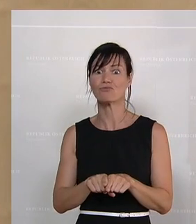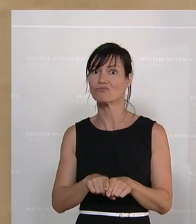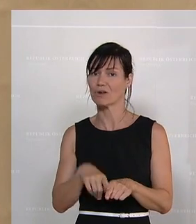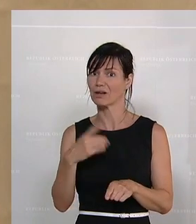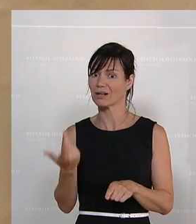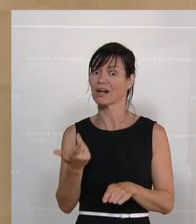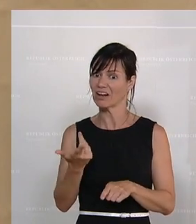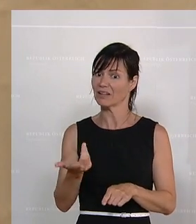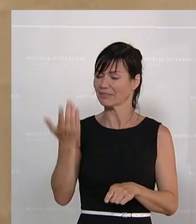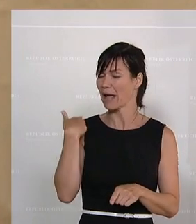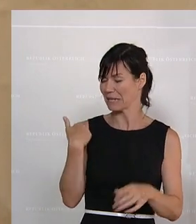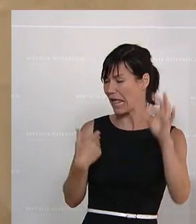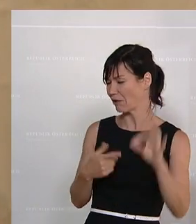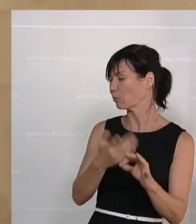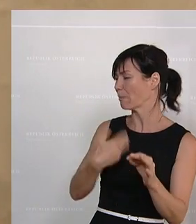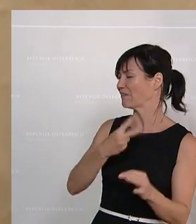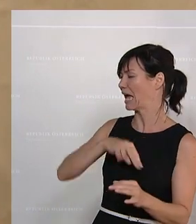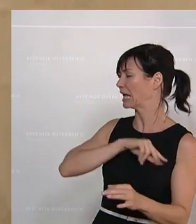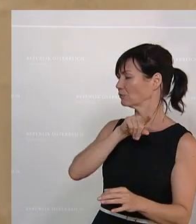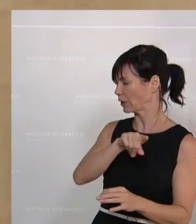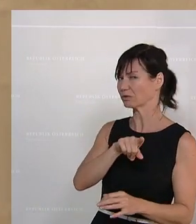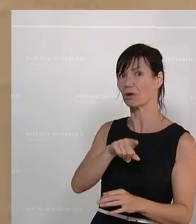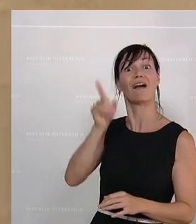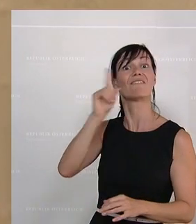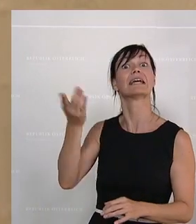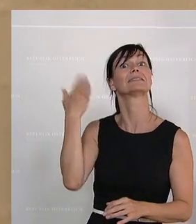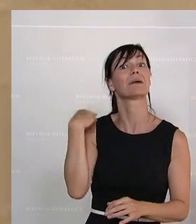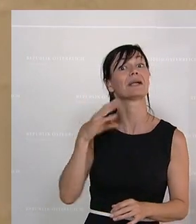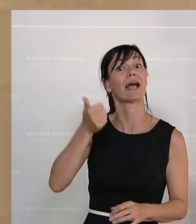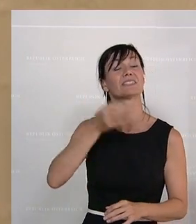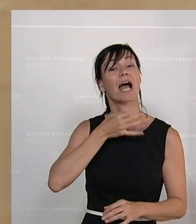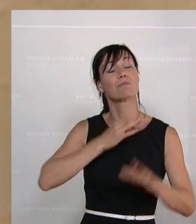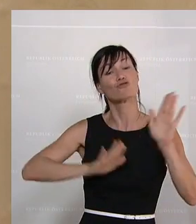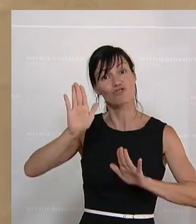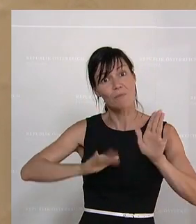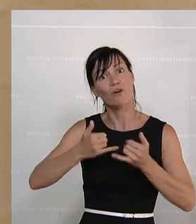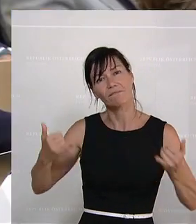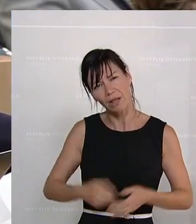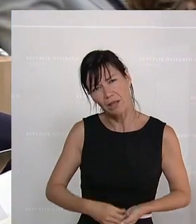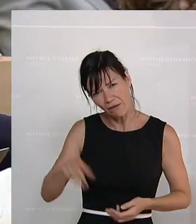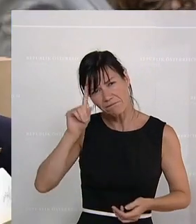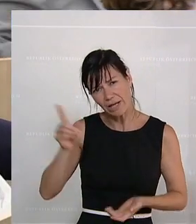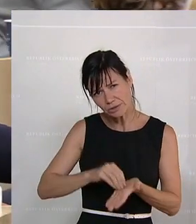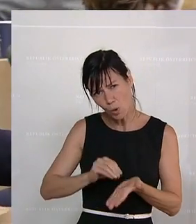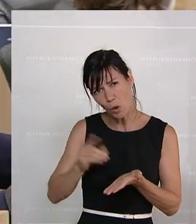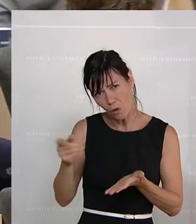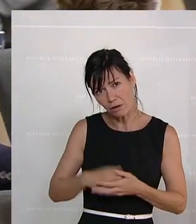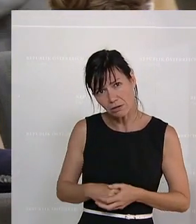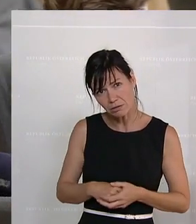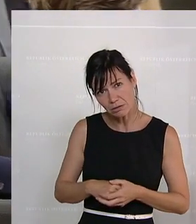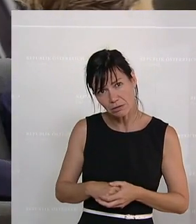populismus wisst ihr wie das doch als die ac abstimmung abgegangen ist wisst ihr wie diese abstimmung ausgegangen ist